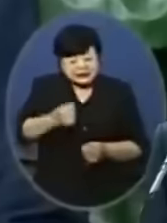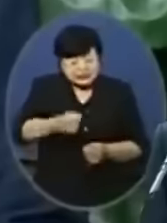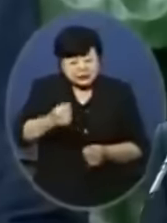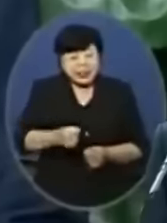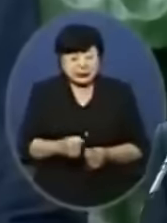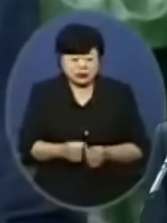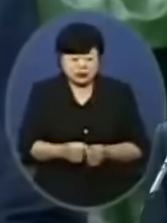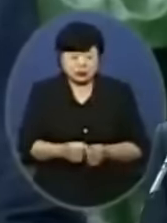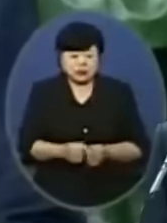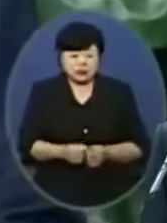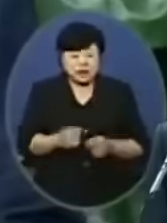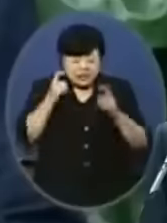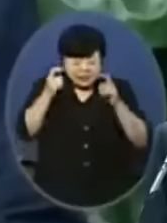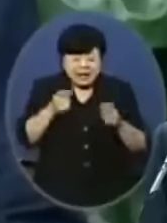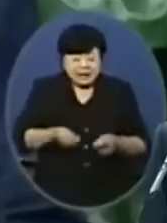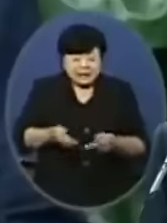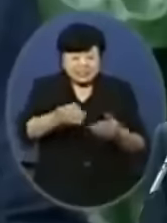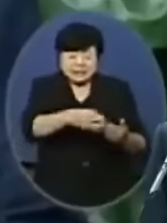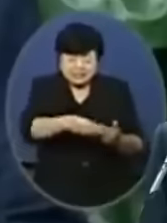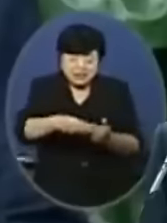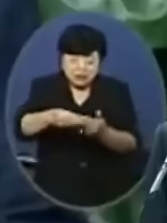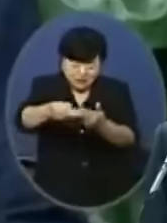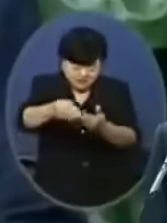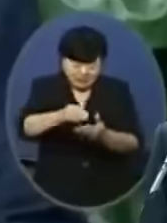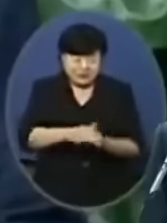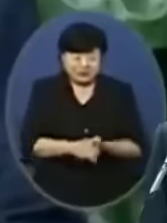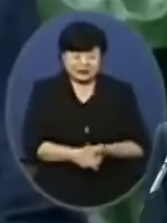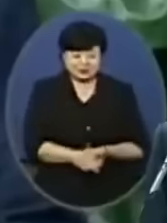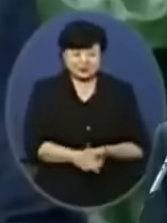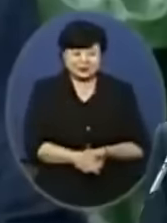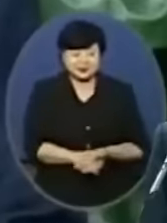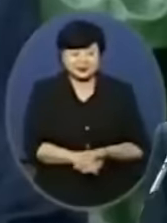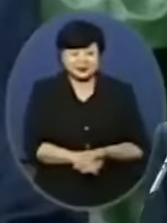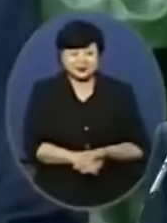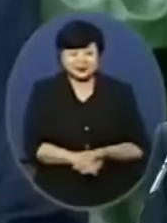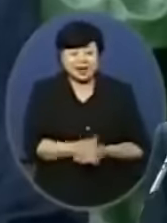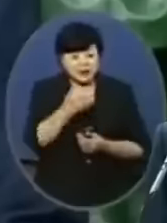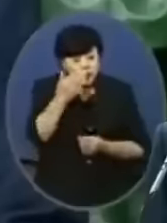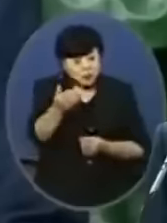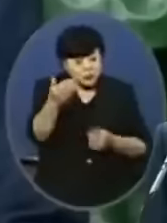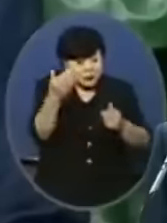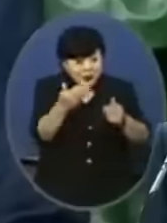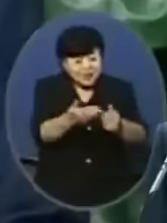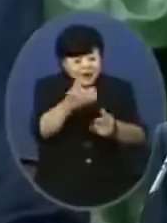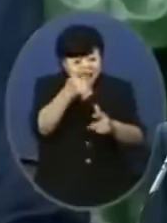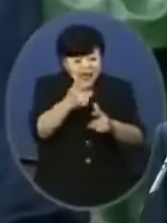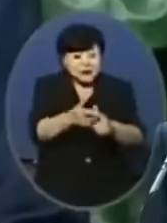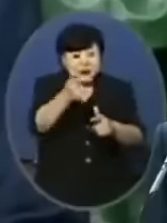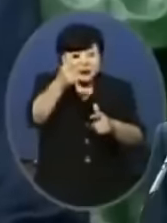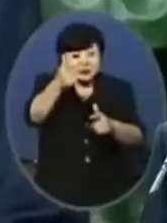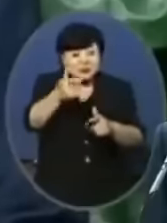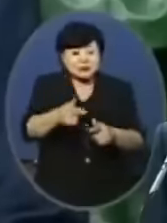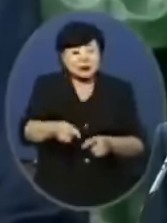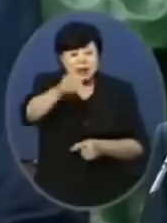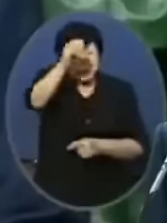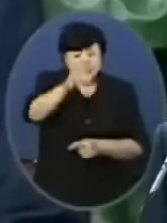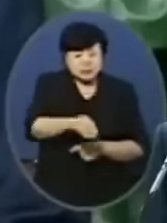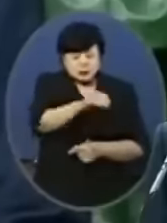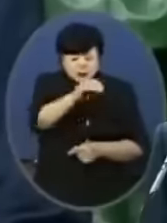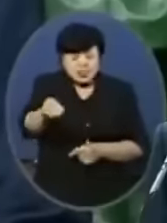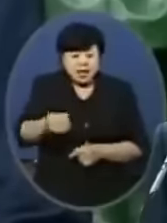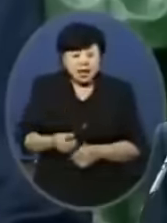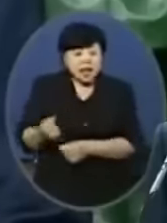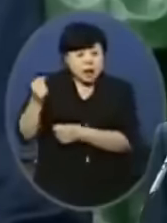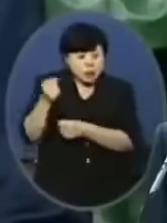지팡이로 가지고서 양들이 가는 길을 돌봐주는 것입니다. 여러분에게 예수님은 십자가